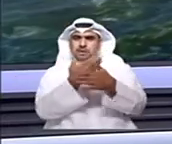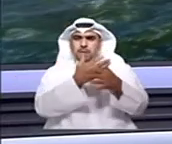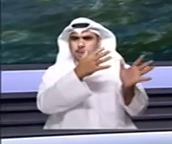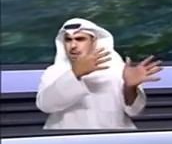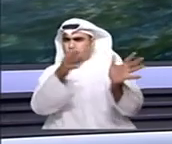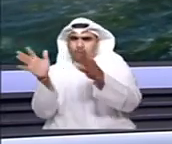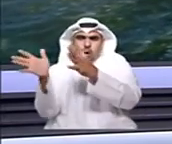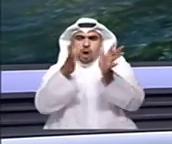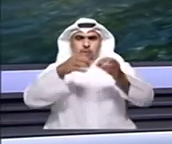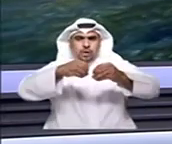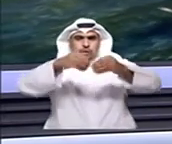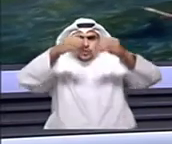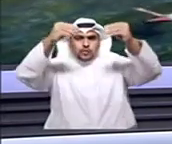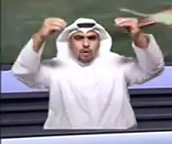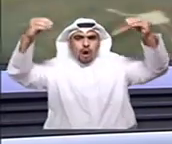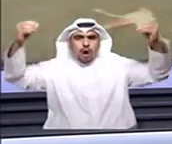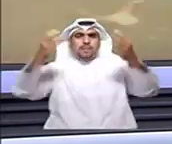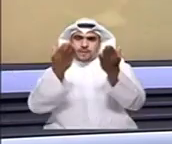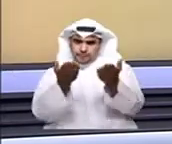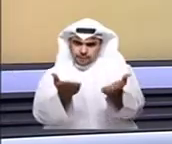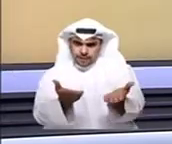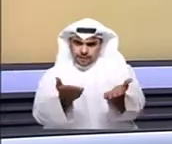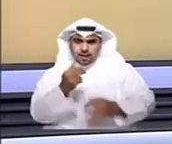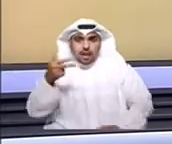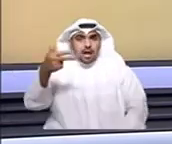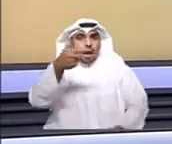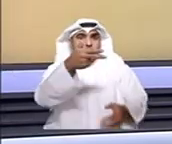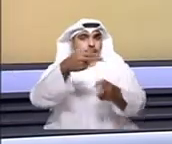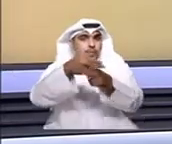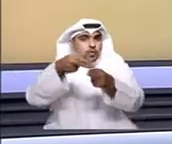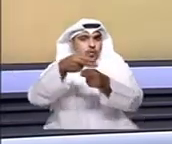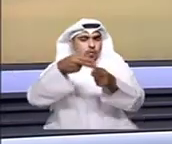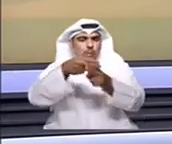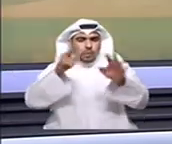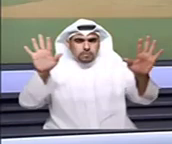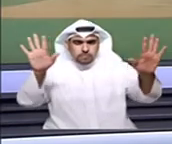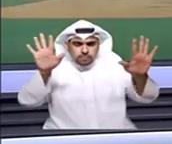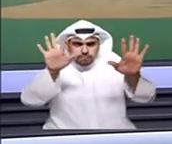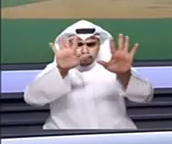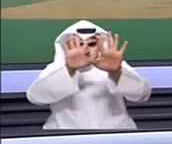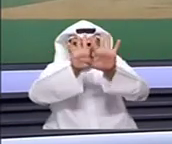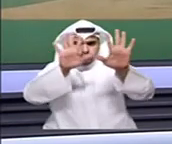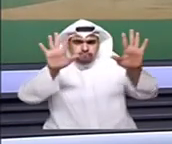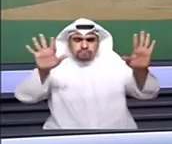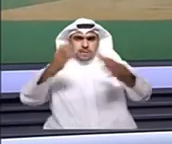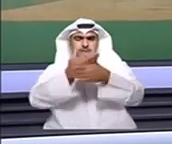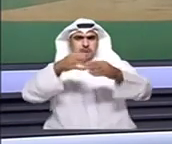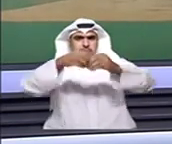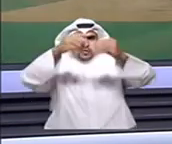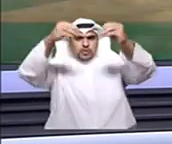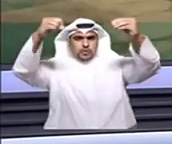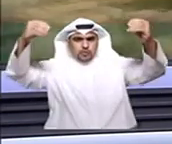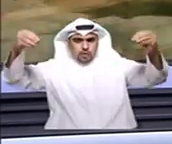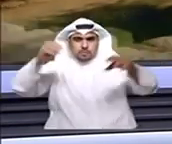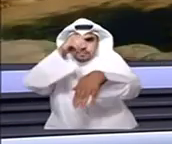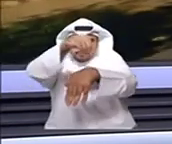وأيضا فرصة للغبار على بعض المناطق المكشوفة، ومتوقع انخفاض في الرؤية الأفقية لدى النوه مرتادي الطرق السريعة أنهم يديرون بالهم أثناء